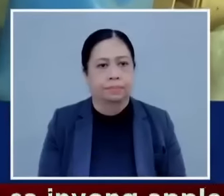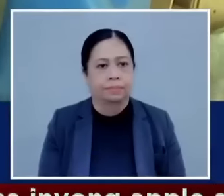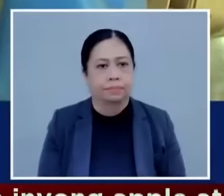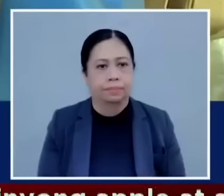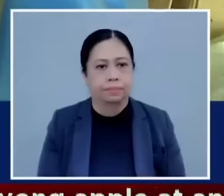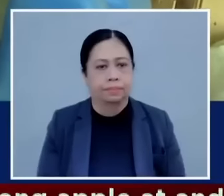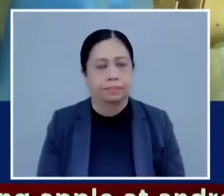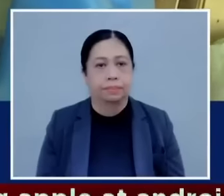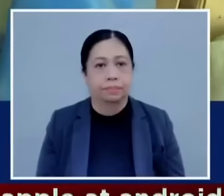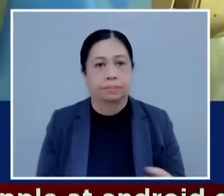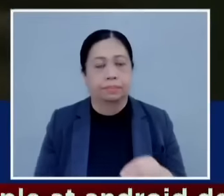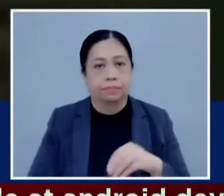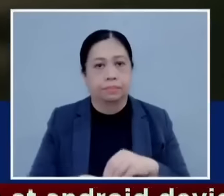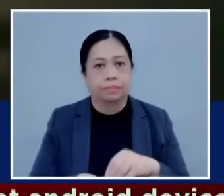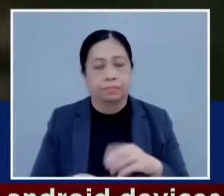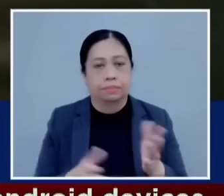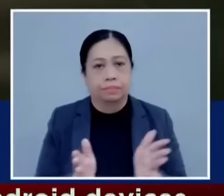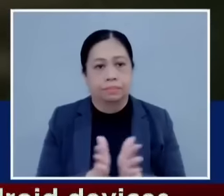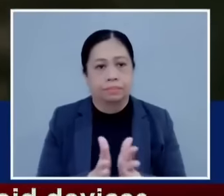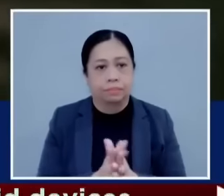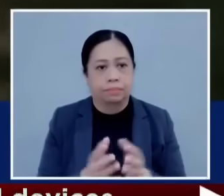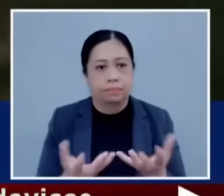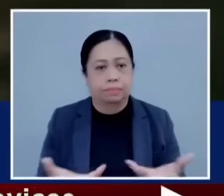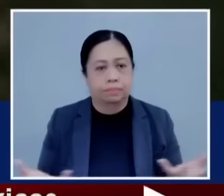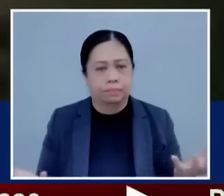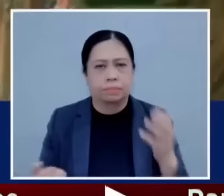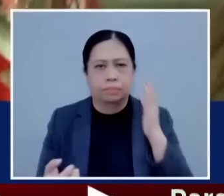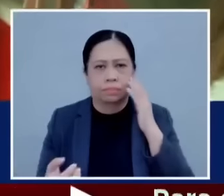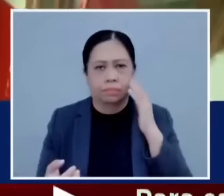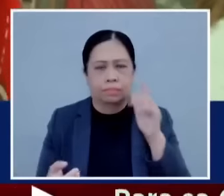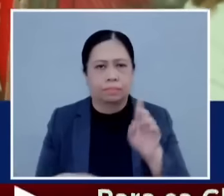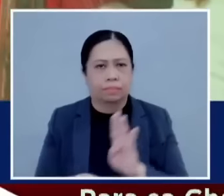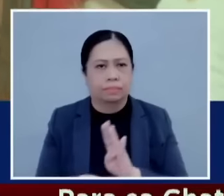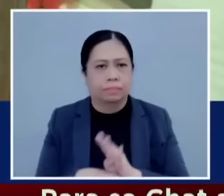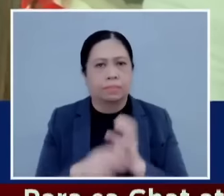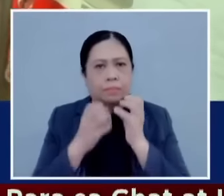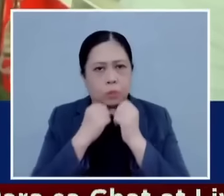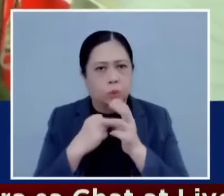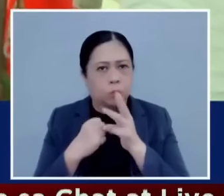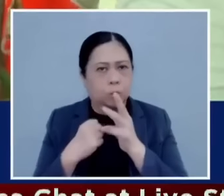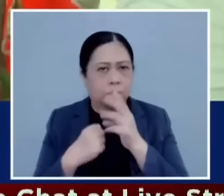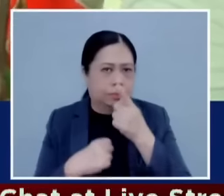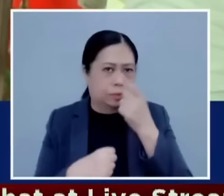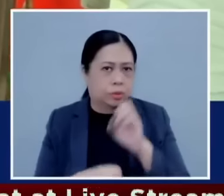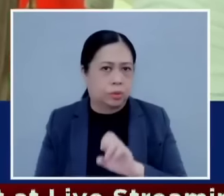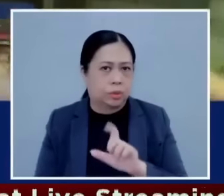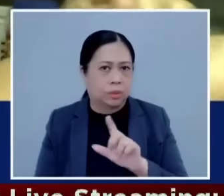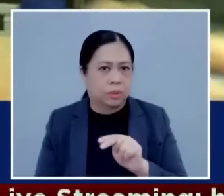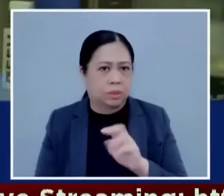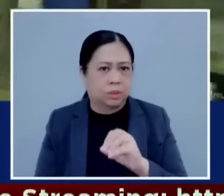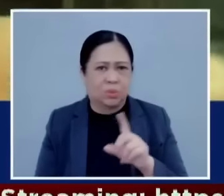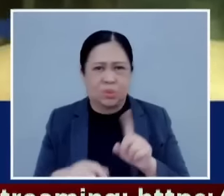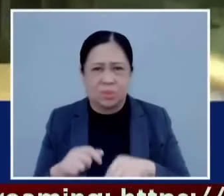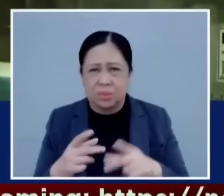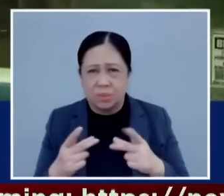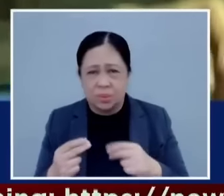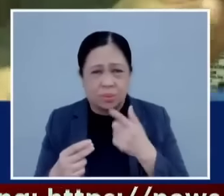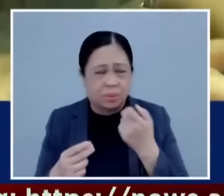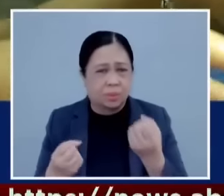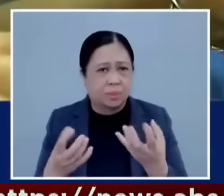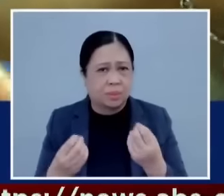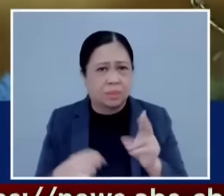Karindiriya ang negosyo ni na Regine. Bagamat alam nilang kailangang magtipid ng tubig dahil sa El Nino, hindi nila ito magawa dahil marami